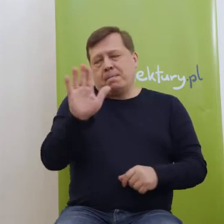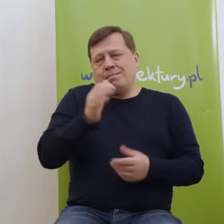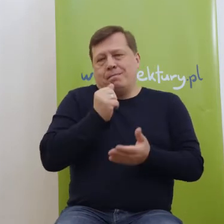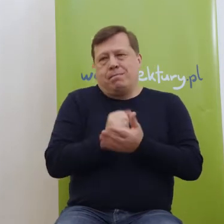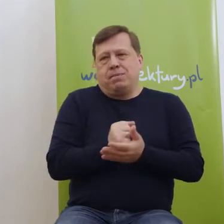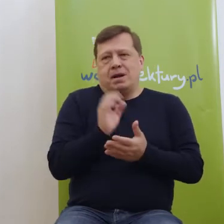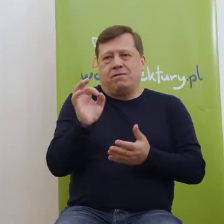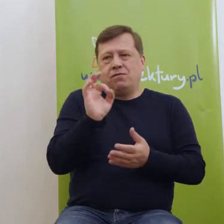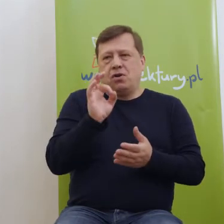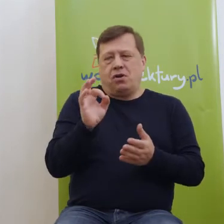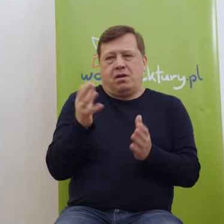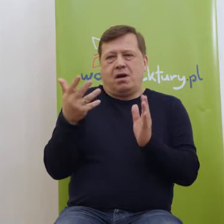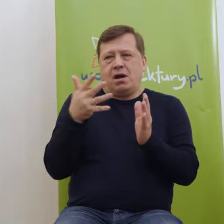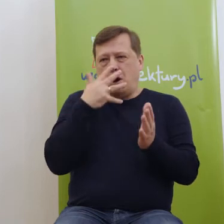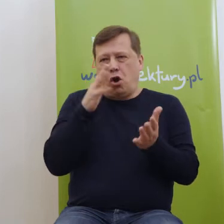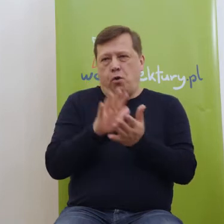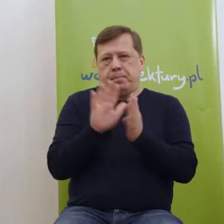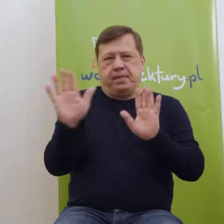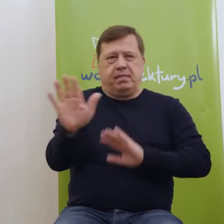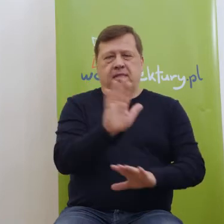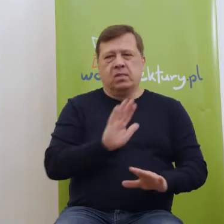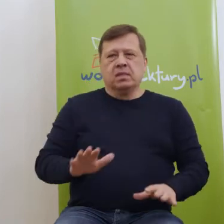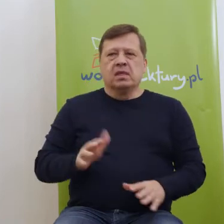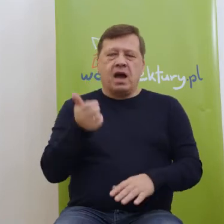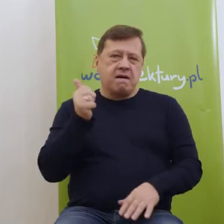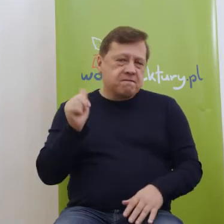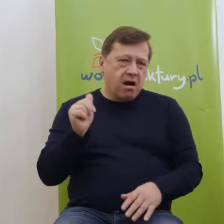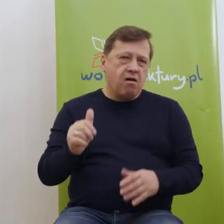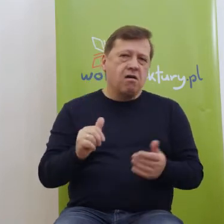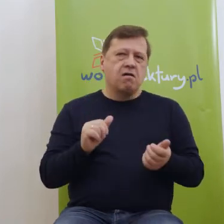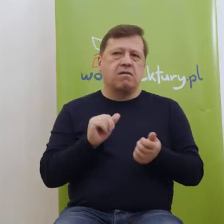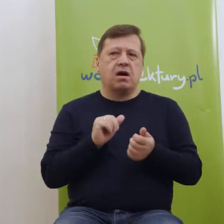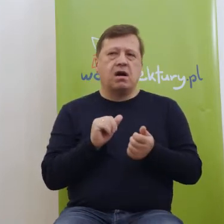oczywiście do swojej opinii, mniej lub bardziej fachowej.